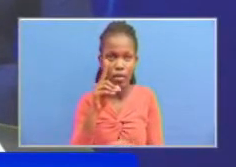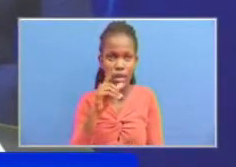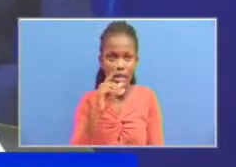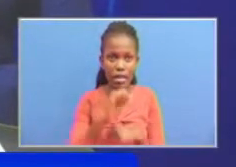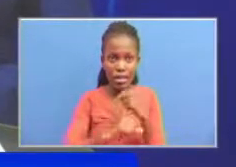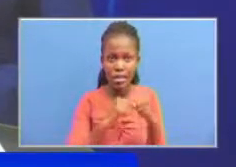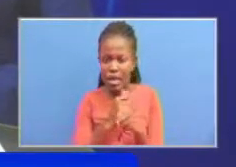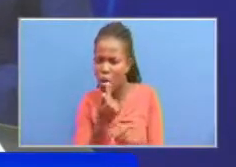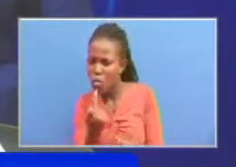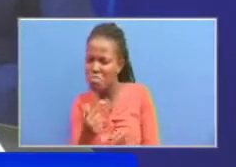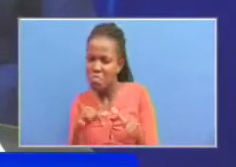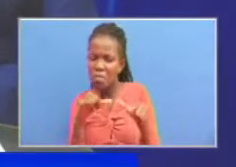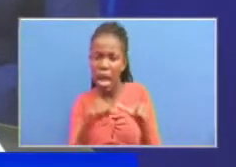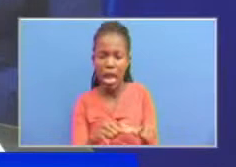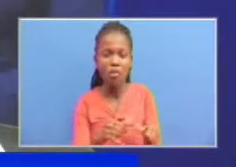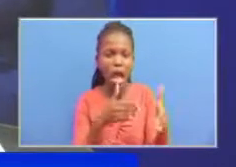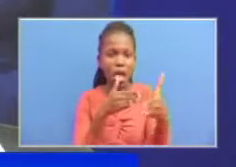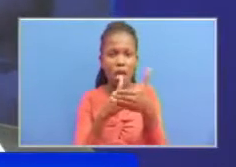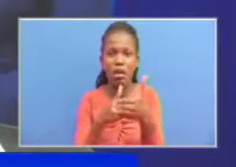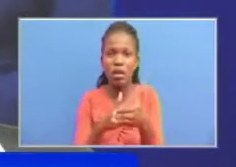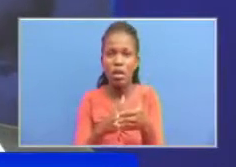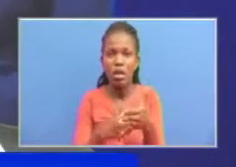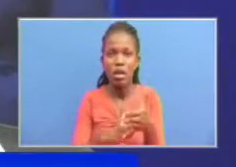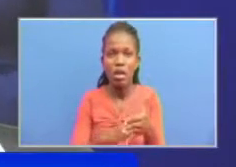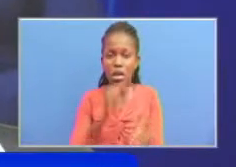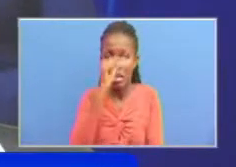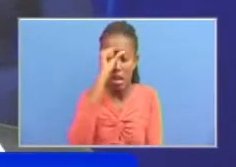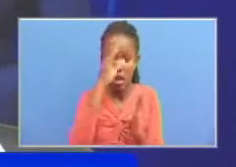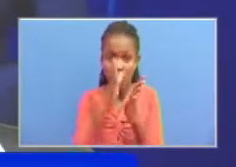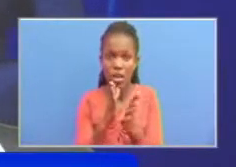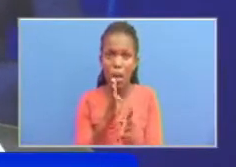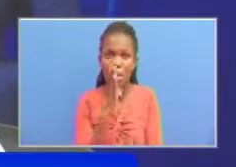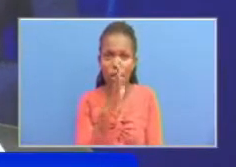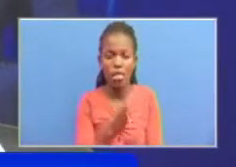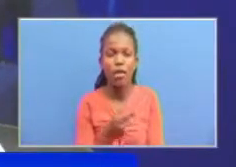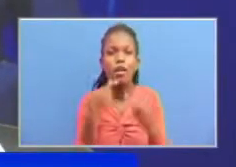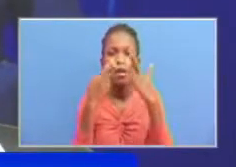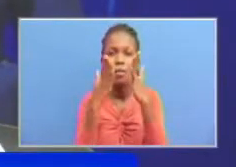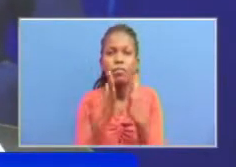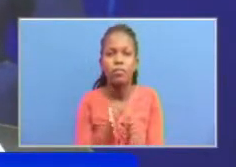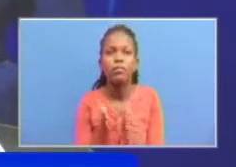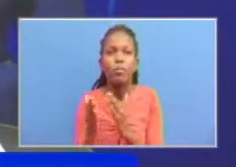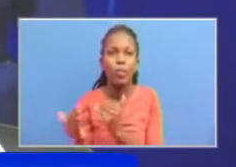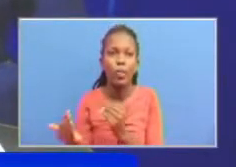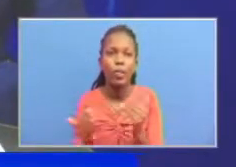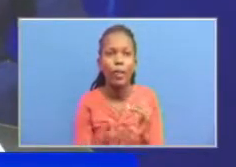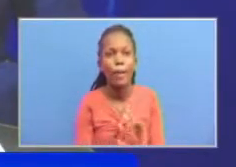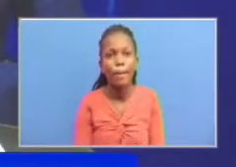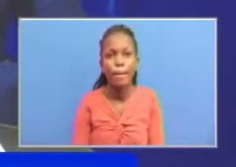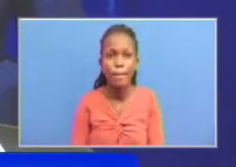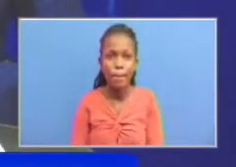umwe kuidha ndini wa utongoi wake kuidha e governor wa Masaku. Daniel Mongela nilivota witu.